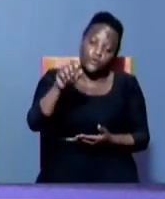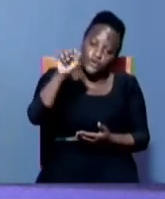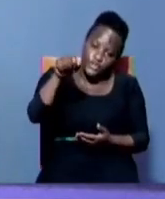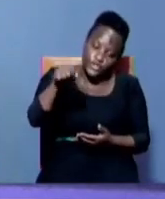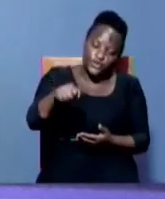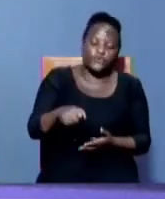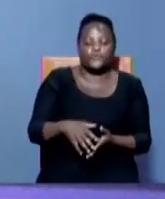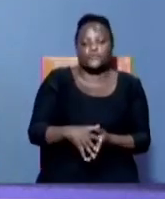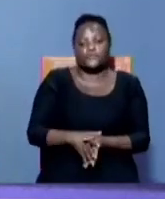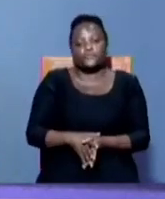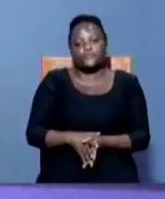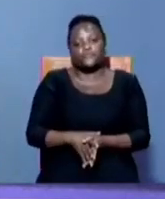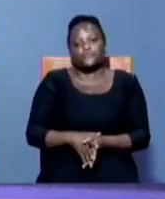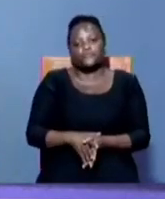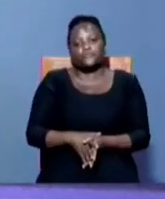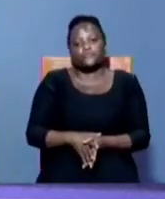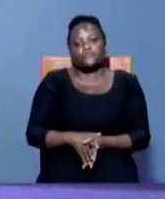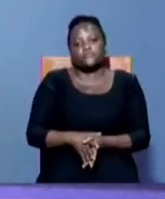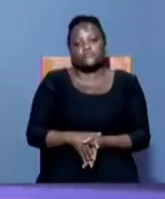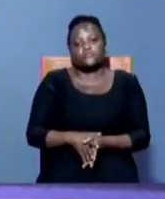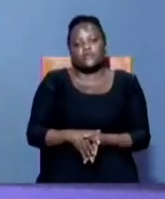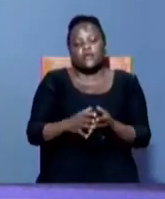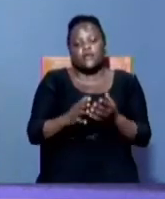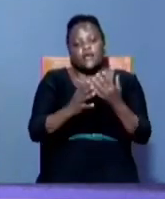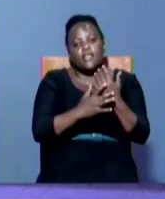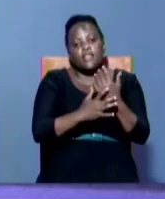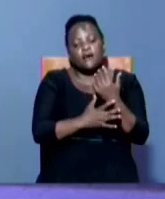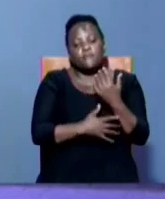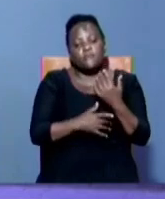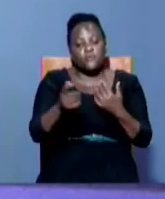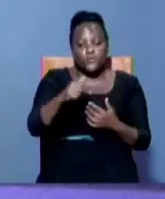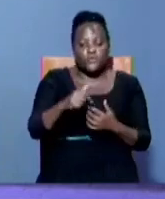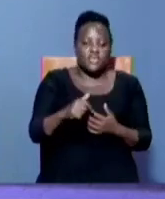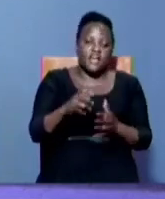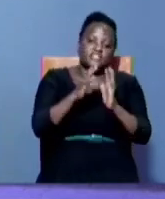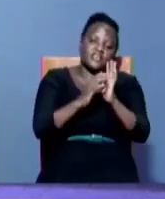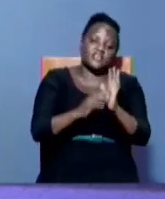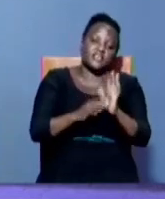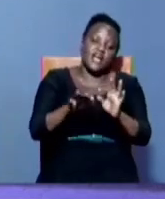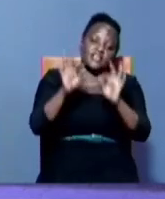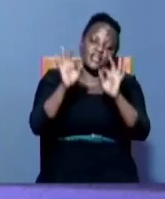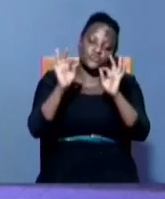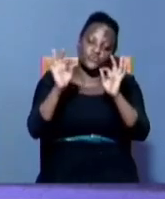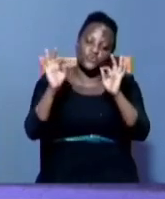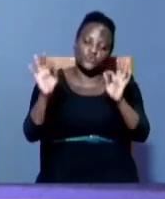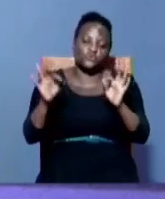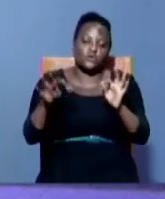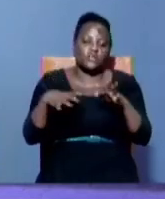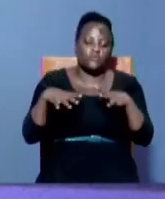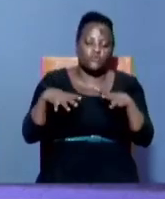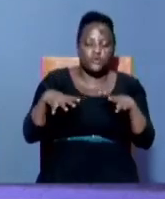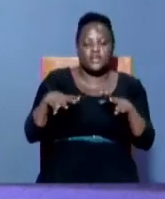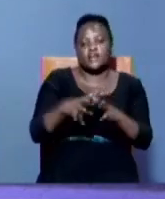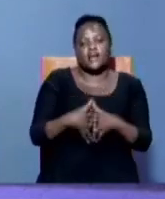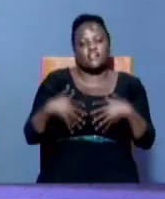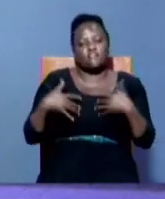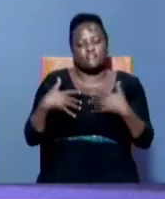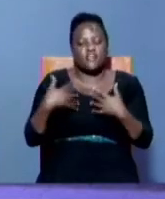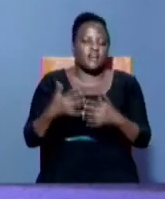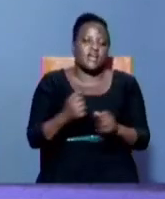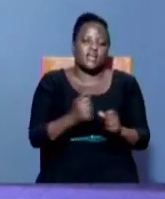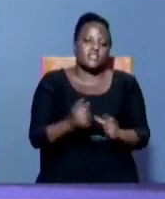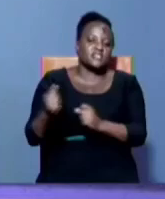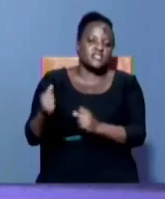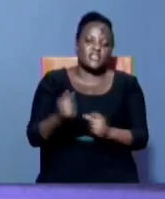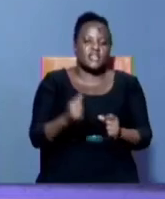imekuja. Sheria inaburudika, sheria inatukuzwa, sheria inafurahi. Aliyetenda dhambi